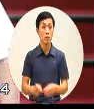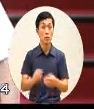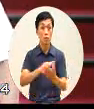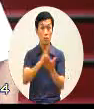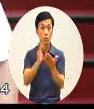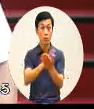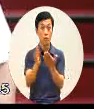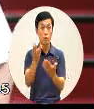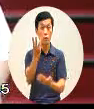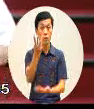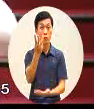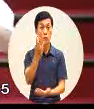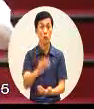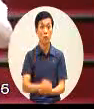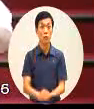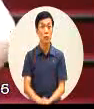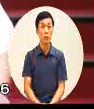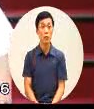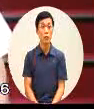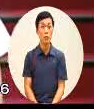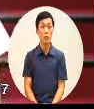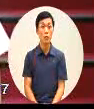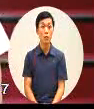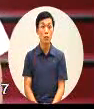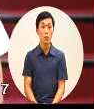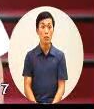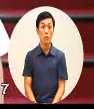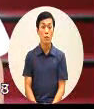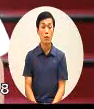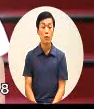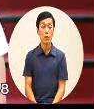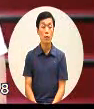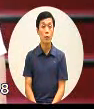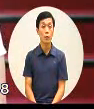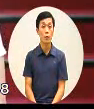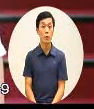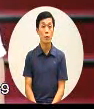哈，这个别啊，